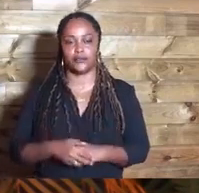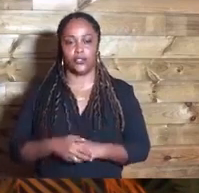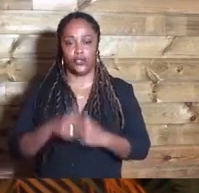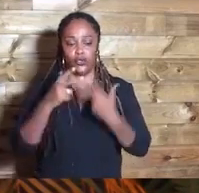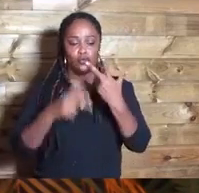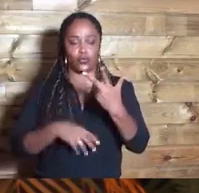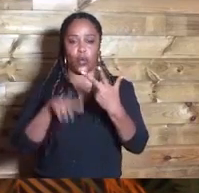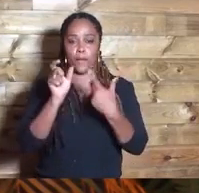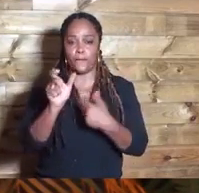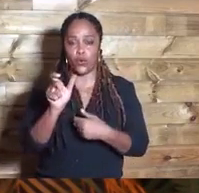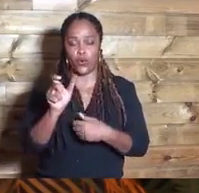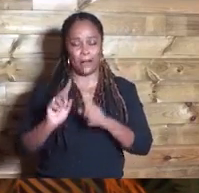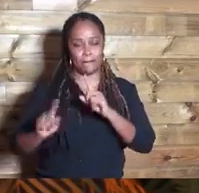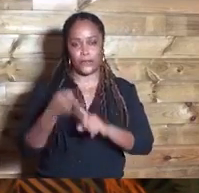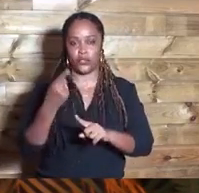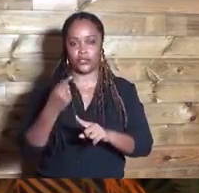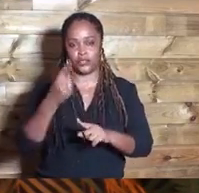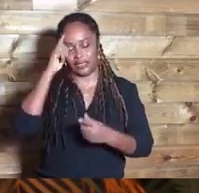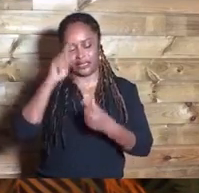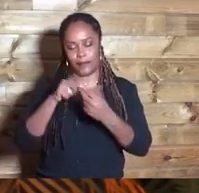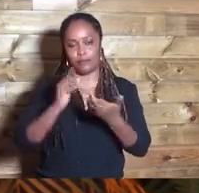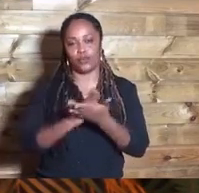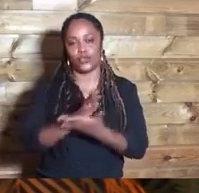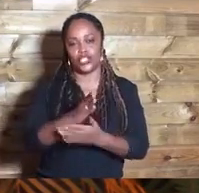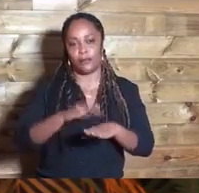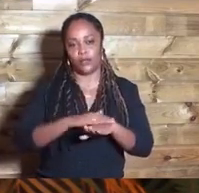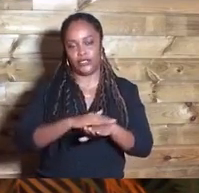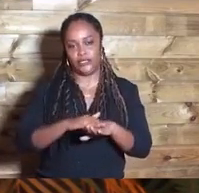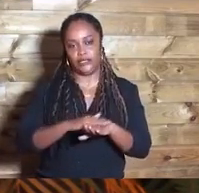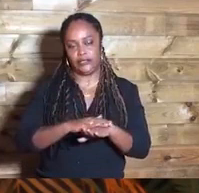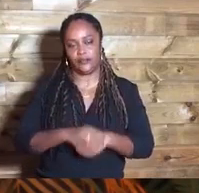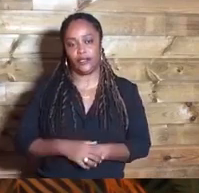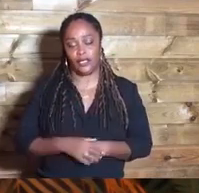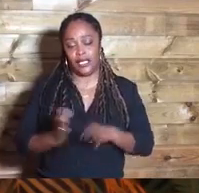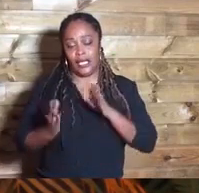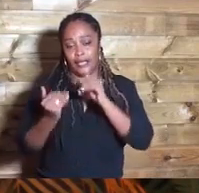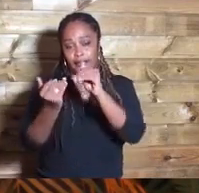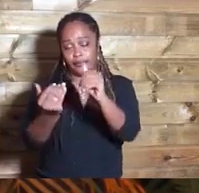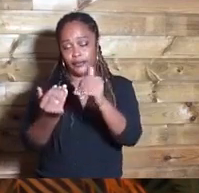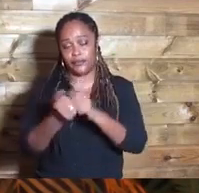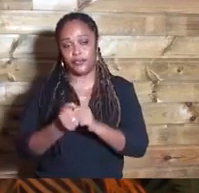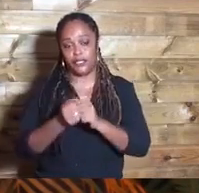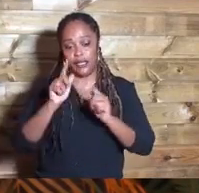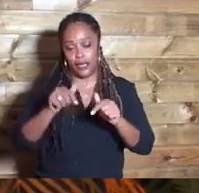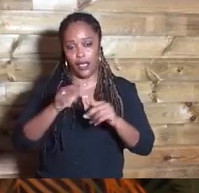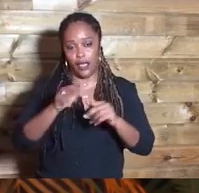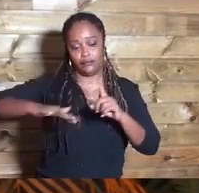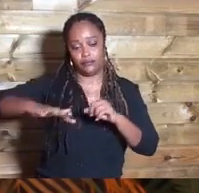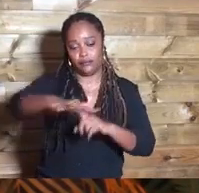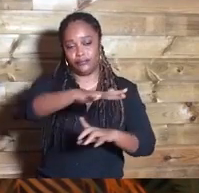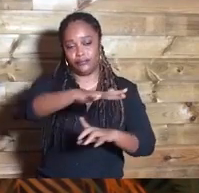3 mots clés qui permettent nous conduire projet politique en nous. Nous avons souhaité la mise en place d'une civilisation de la